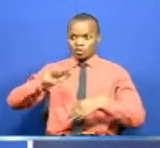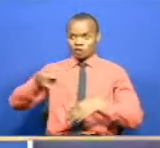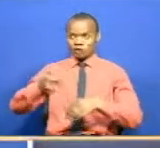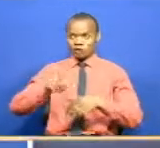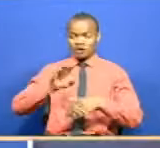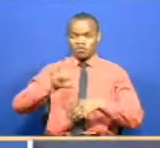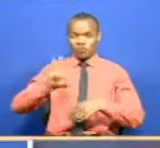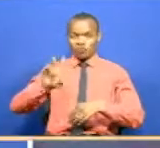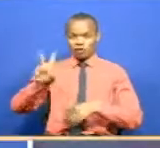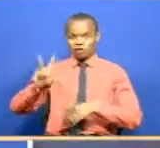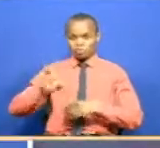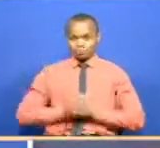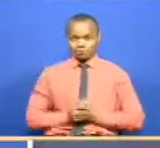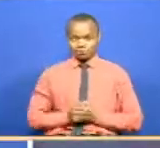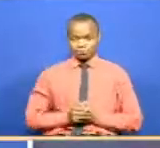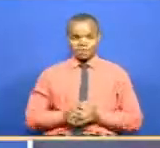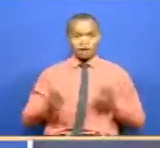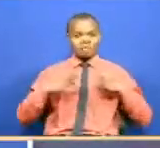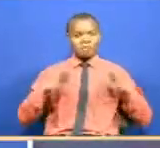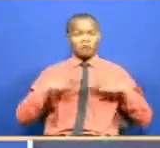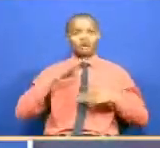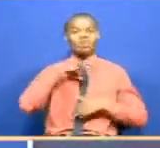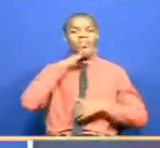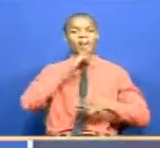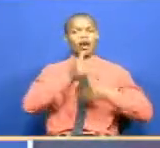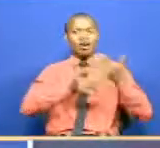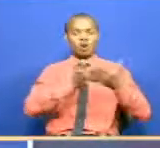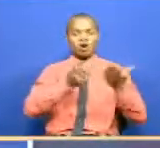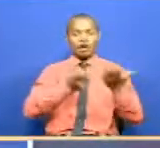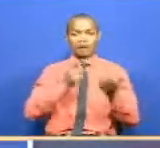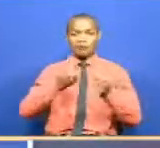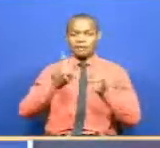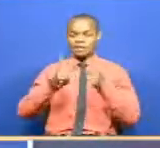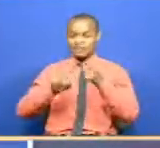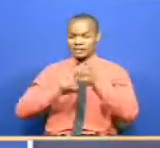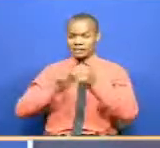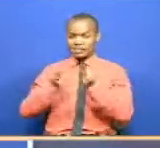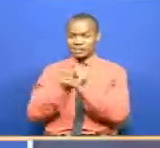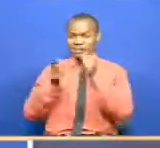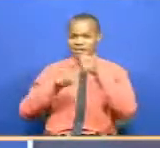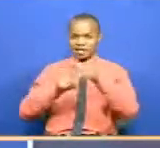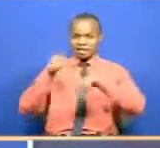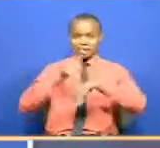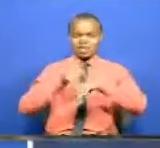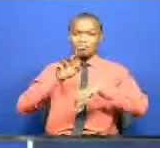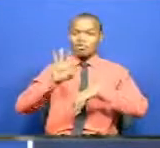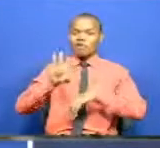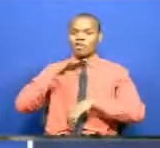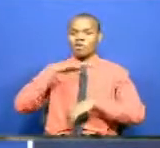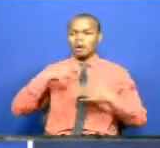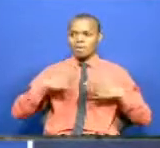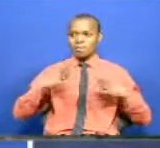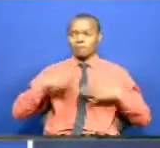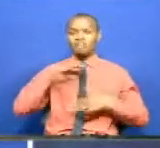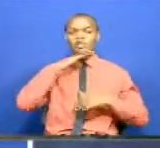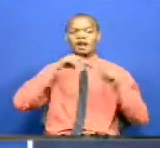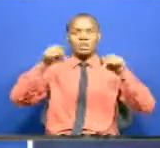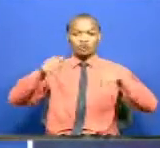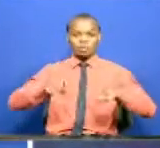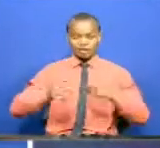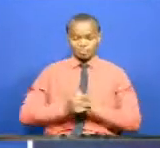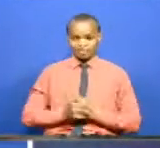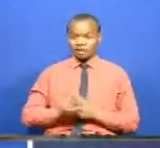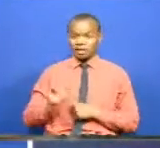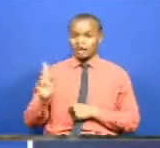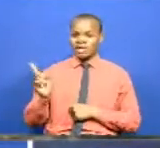22,442. Idadi jumla waliofariki ni 616 baada ya watu 4 zaidi kufariki hii leo. Kaunti ya Nairobi iliongoza kwa